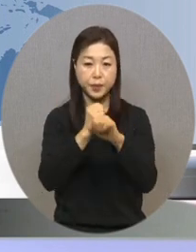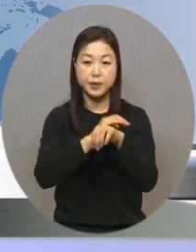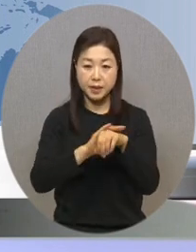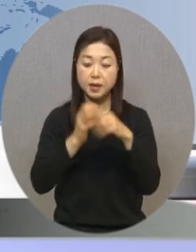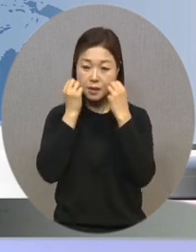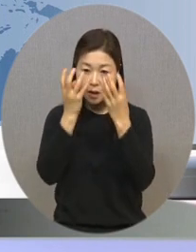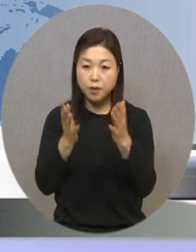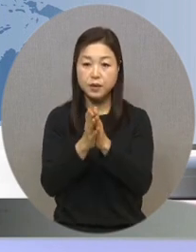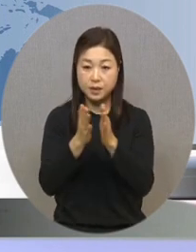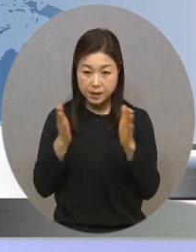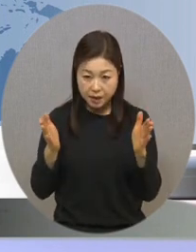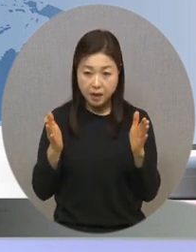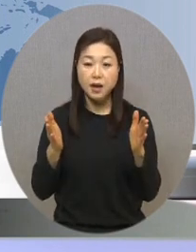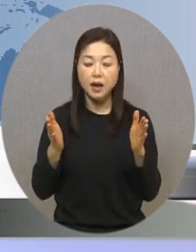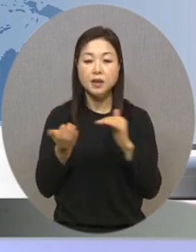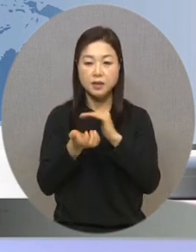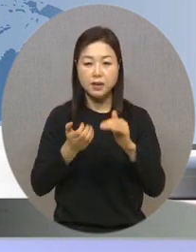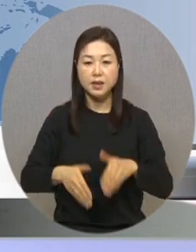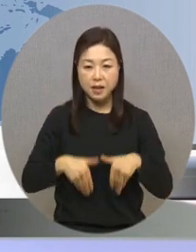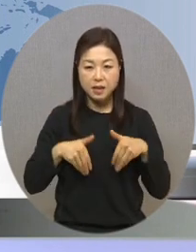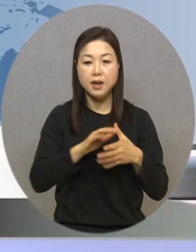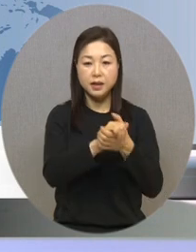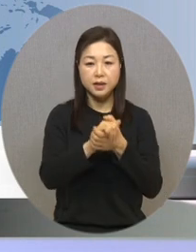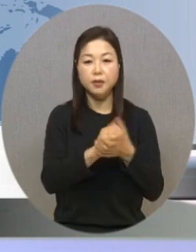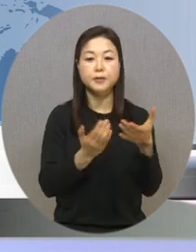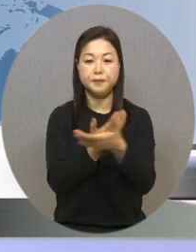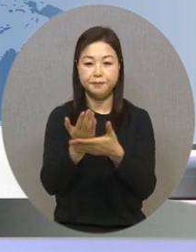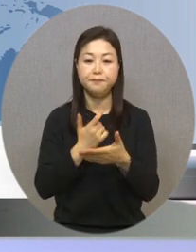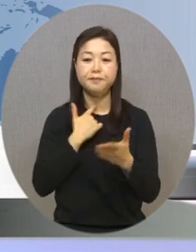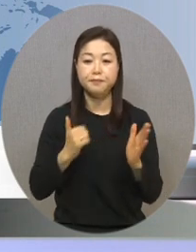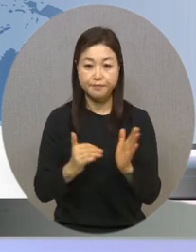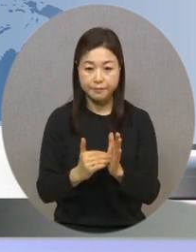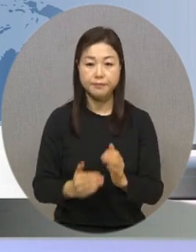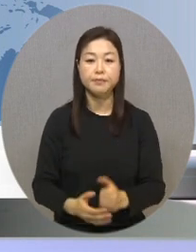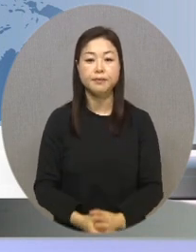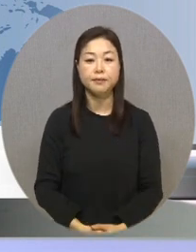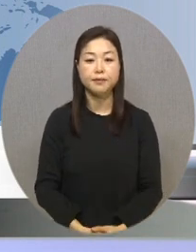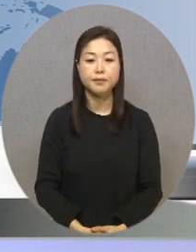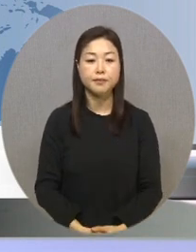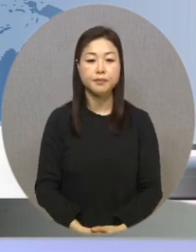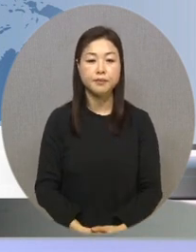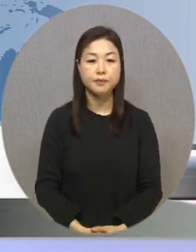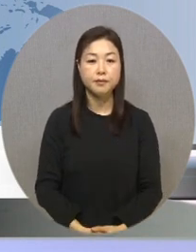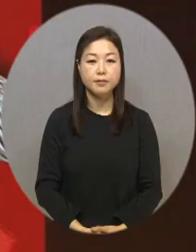새로운 시작에 앞서 따뜻한 정을 나누는 시간을 가진 건데요. 황병현 기자입니다.